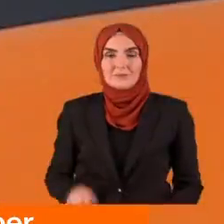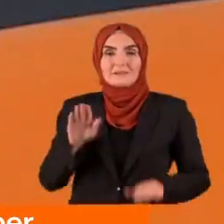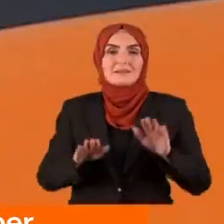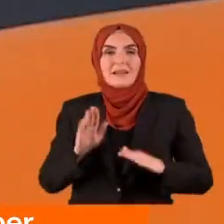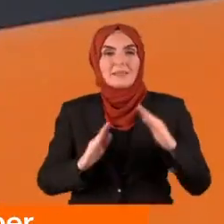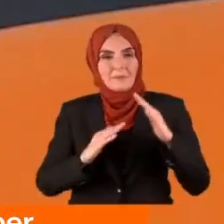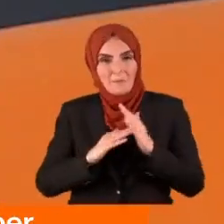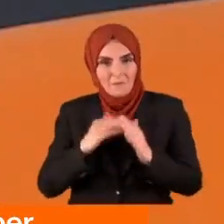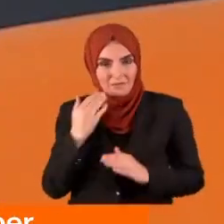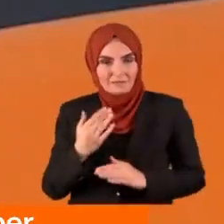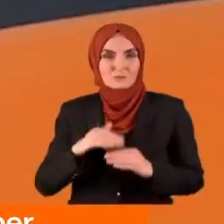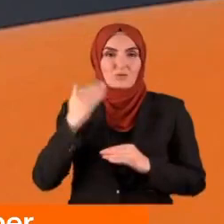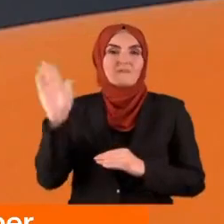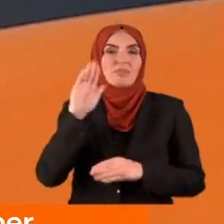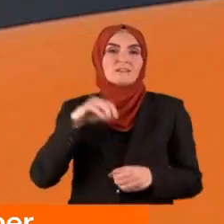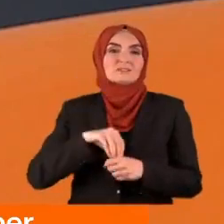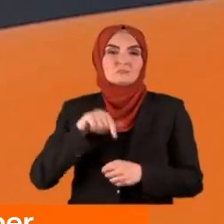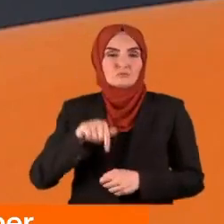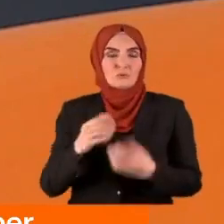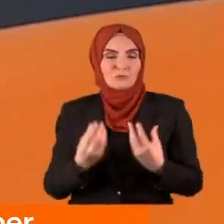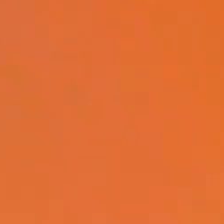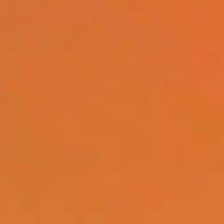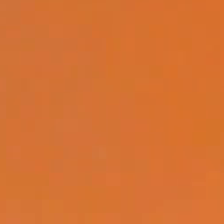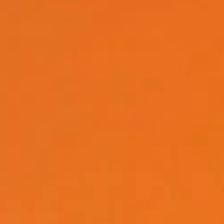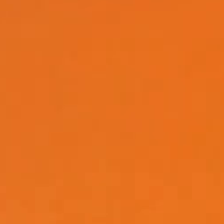Reklam arasına gidiyoruz. Ardından veda etmek için burada olacağız.